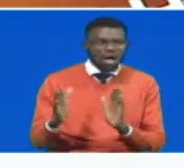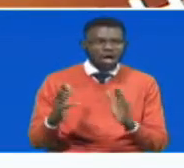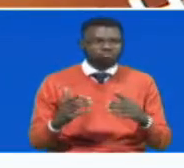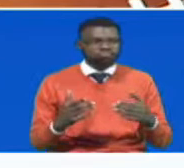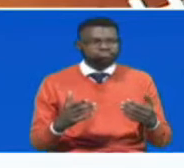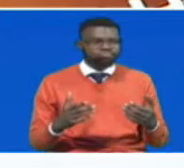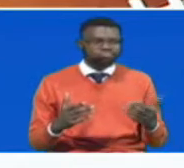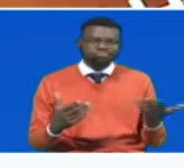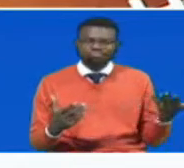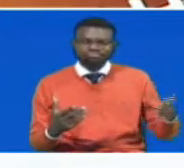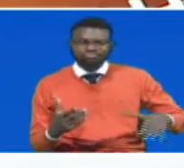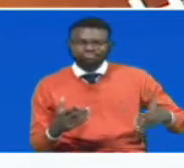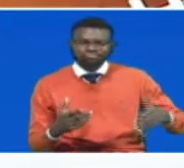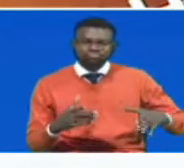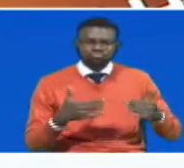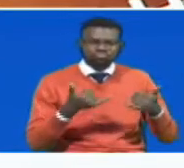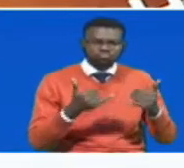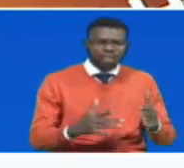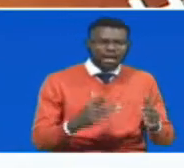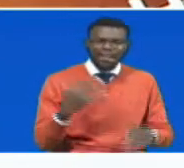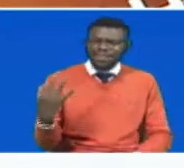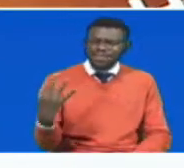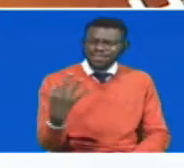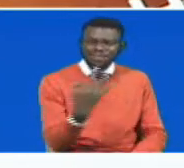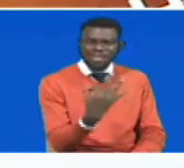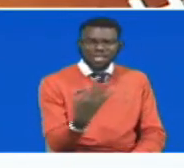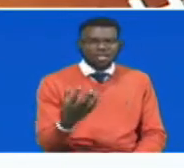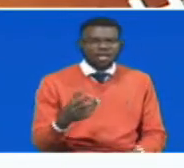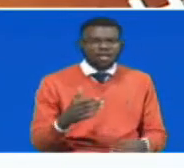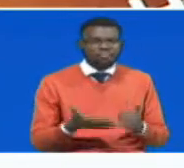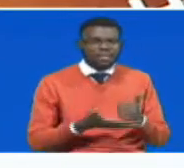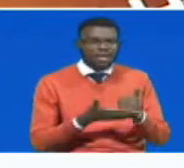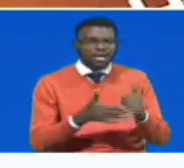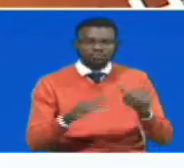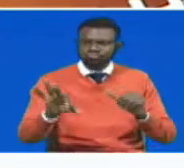kwa wachezaji 3 kila upande. Mchujo huo utasaidia kuteua vikosi mbalimbali.